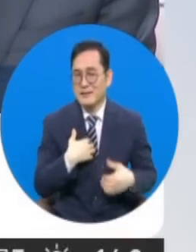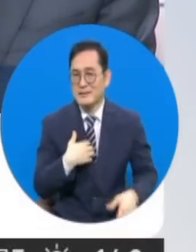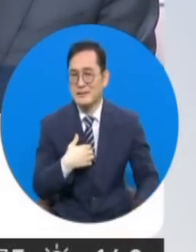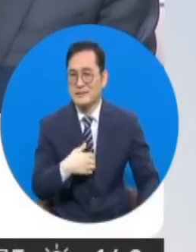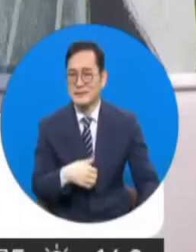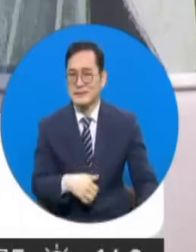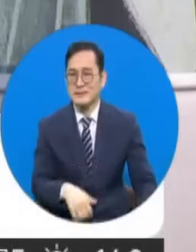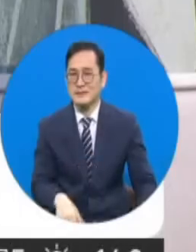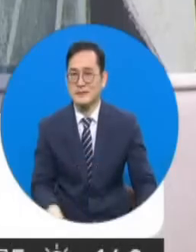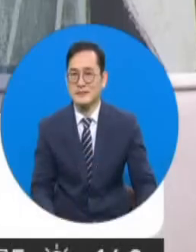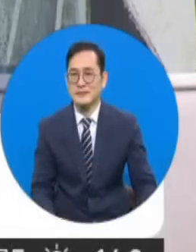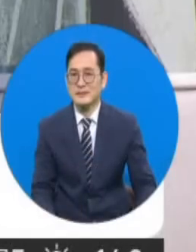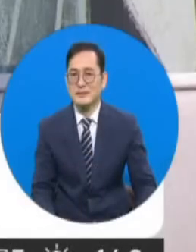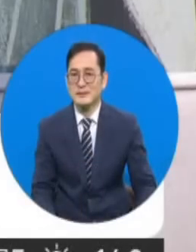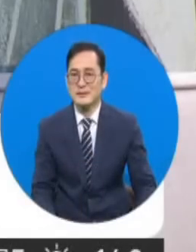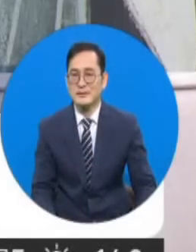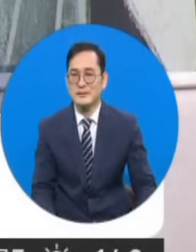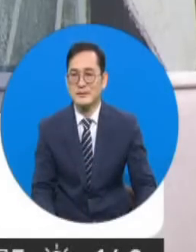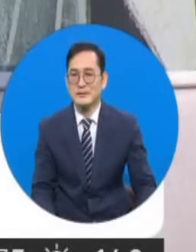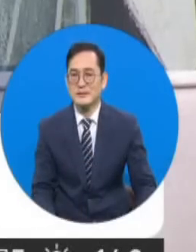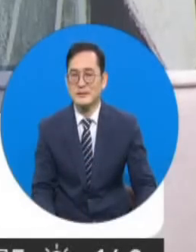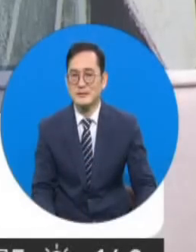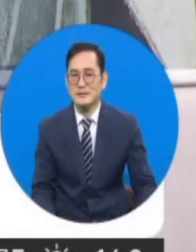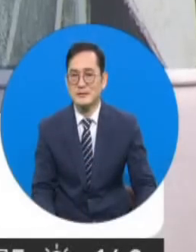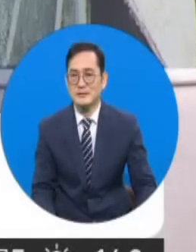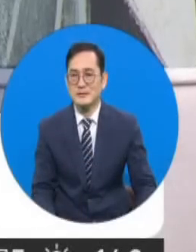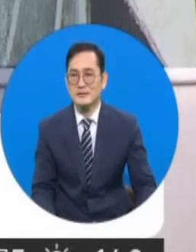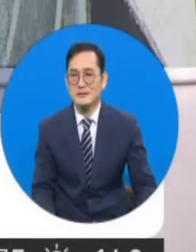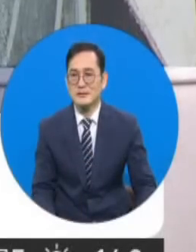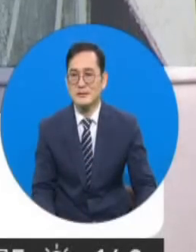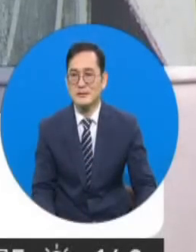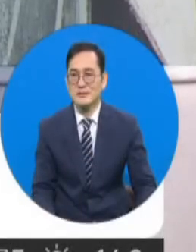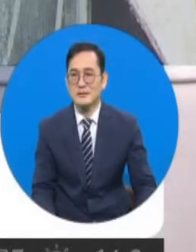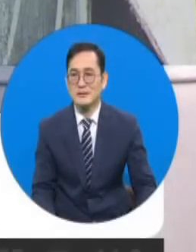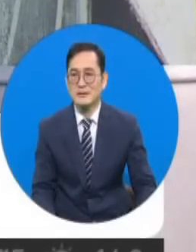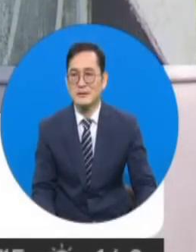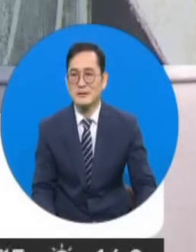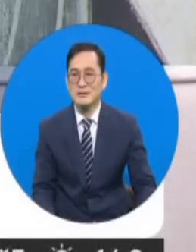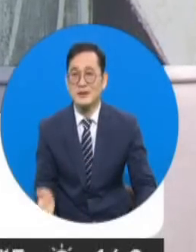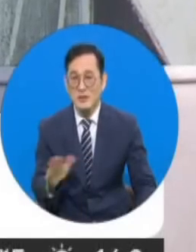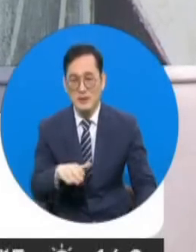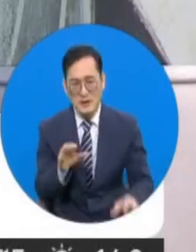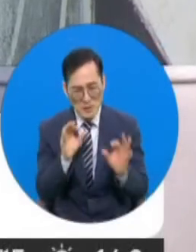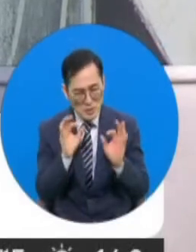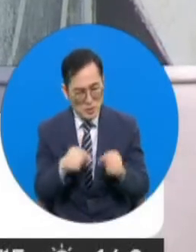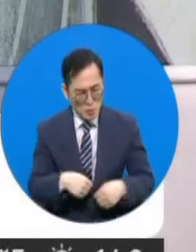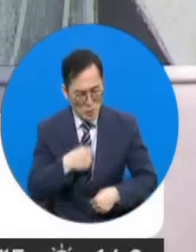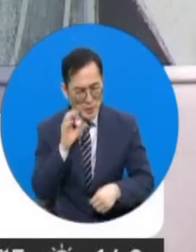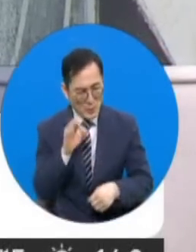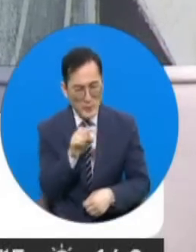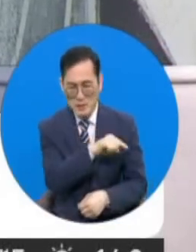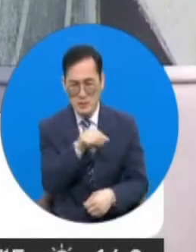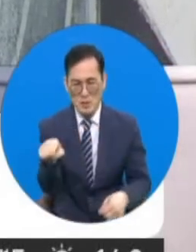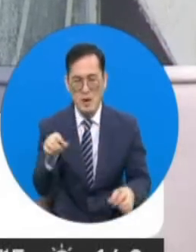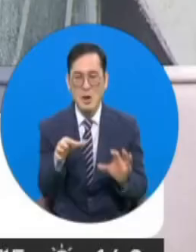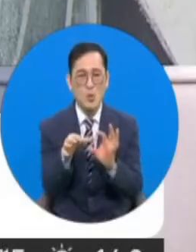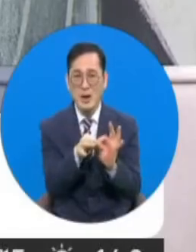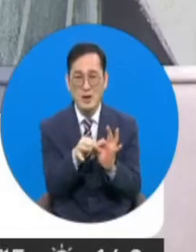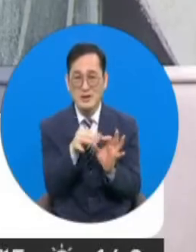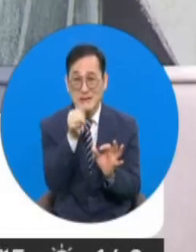국회법이라든지 어 부패 방지법에는 어 이해충돌과 크게 상관이 없는 것으로 그렇게 지금 이제